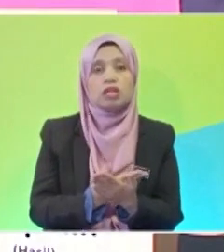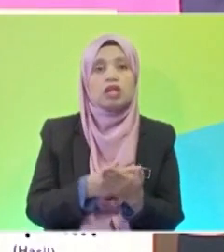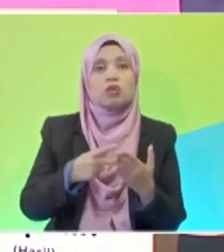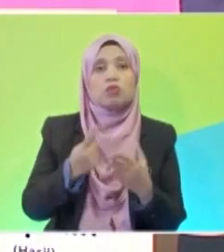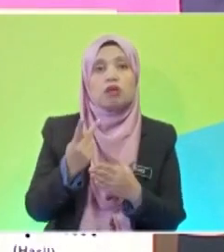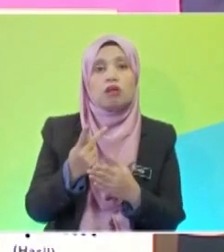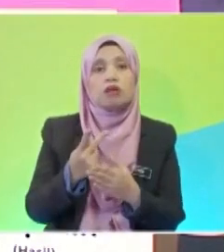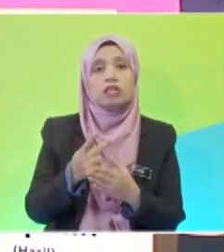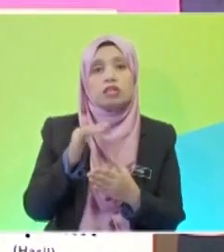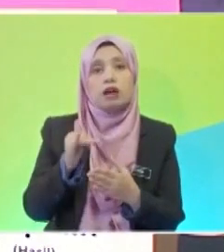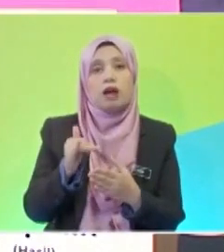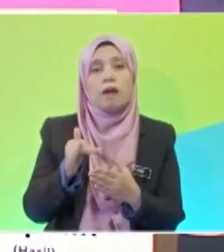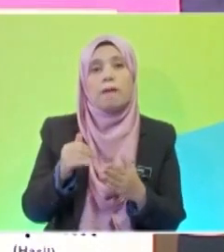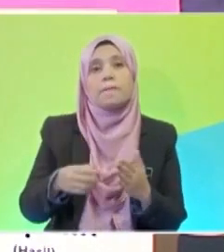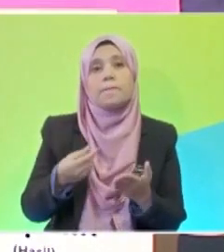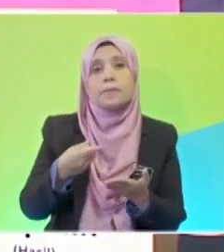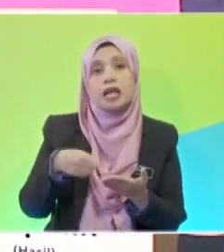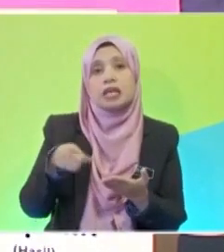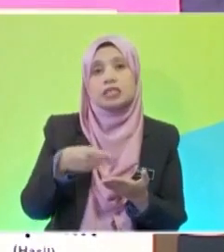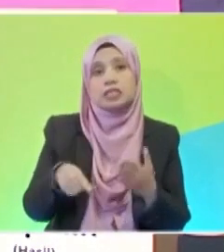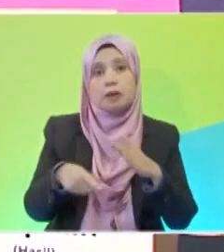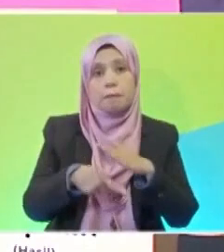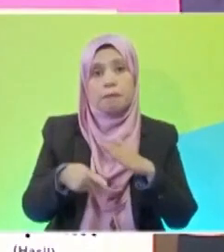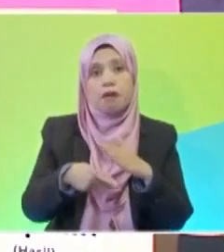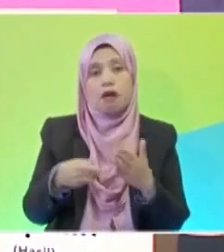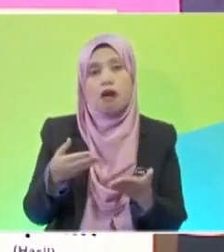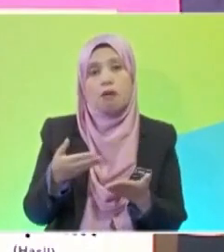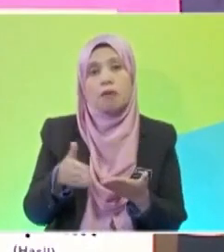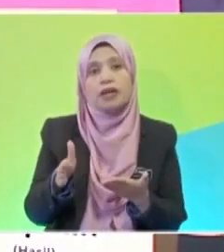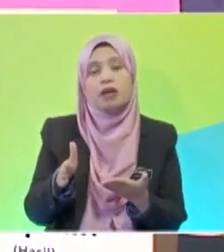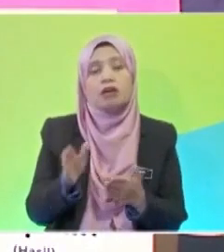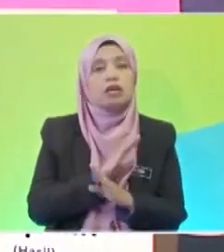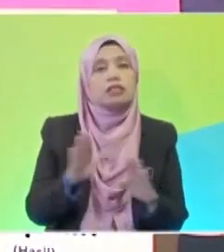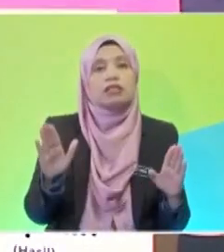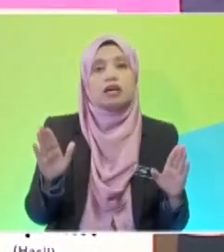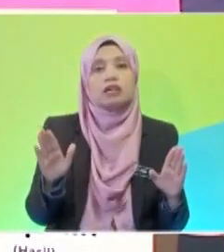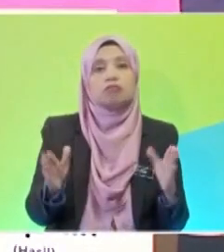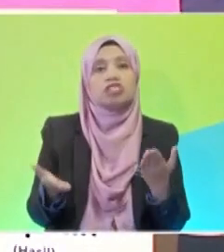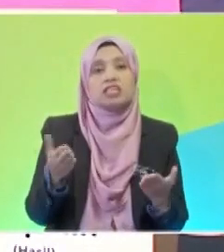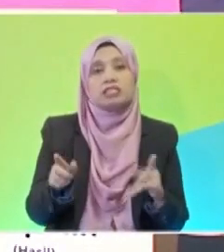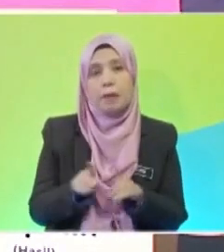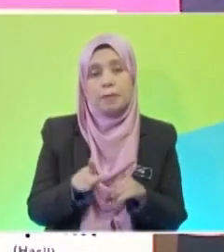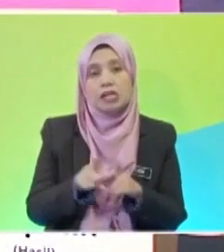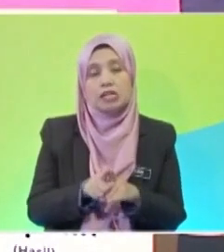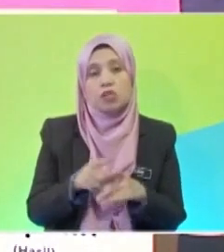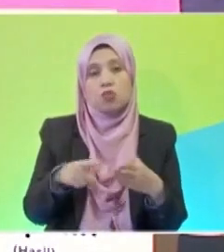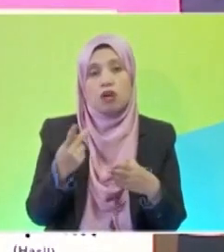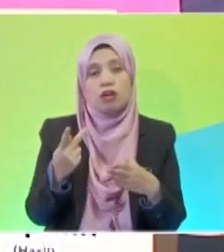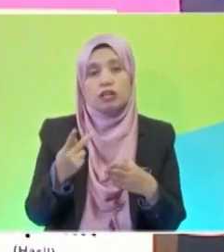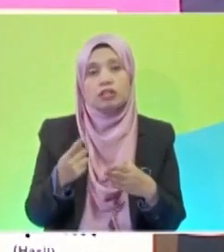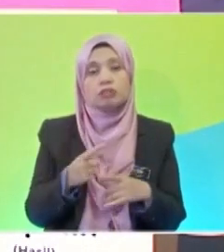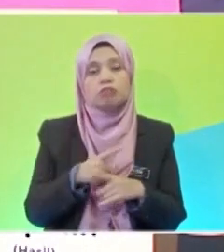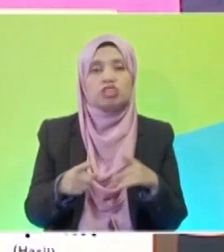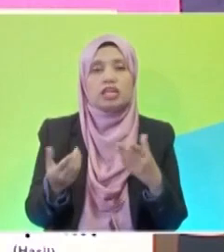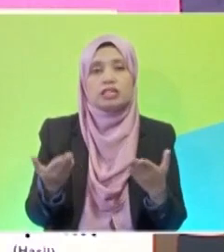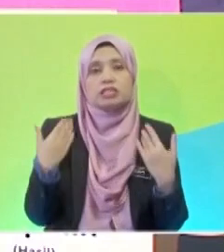belum bayar, hasil belum terperoleh, hasil belum terima. Tak semua akan keluar serentak. Mungkin dia akan keluar dua, mungkin dia akan keluar satu. Jadi di